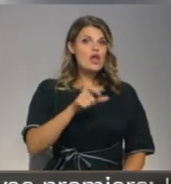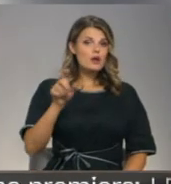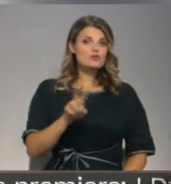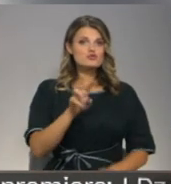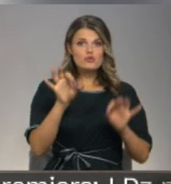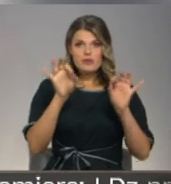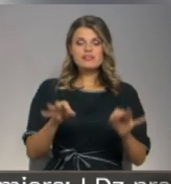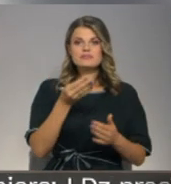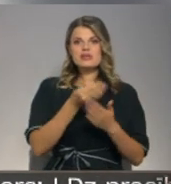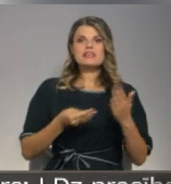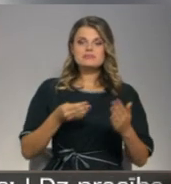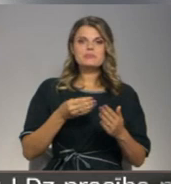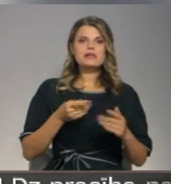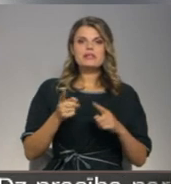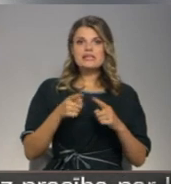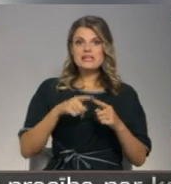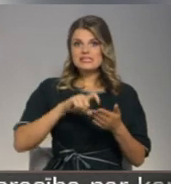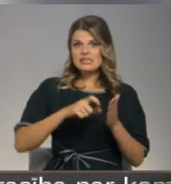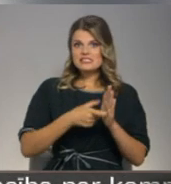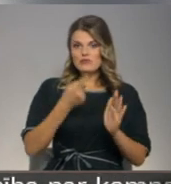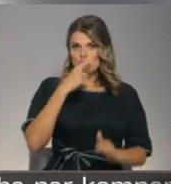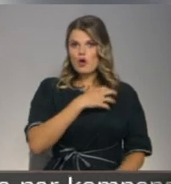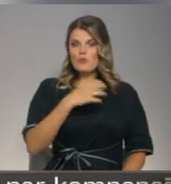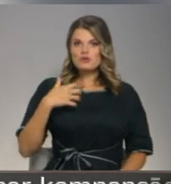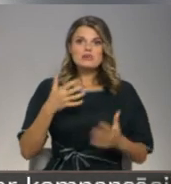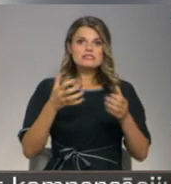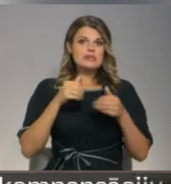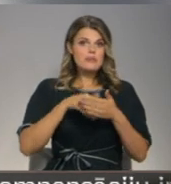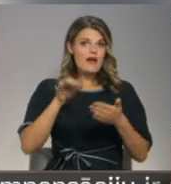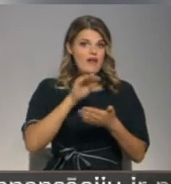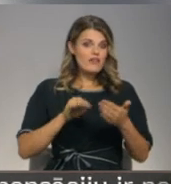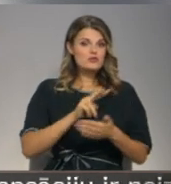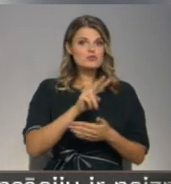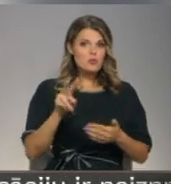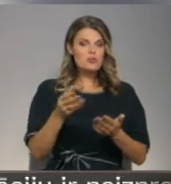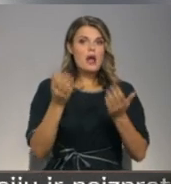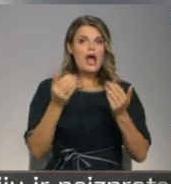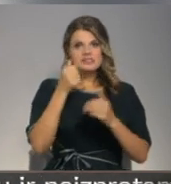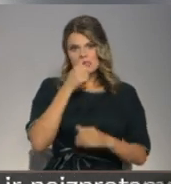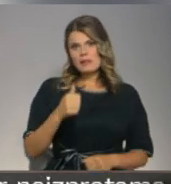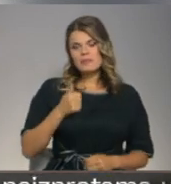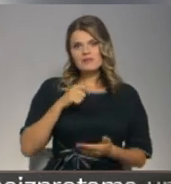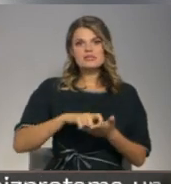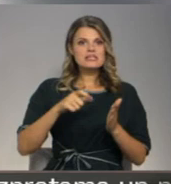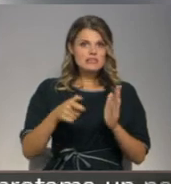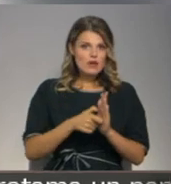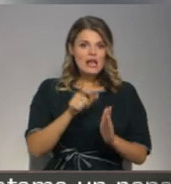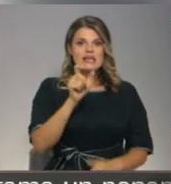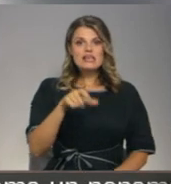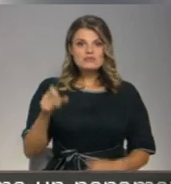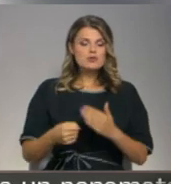Jēkabpiliešu, kuriem ir tiesības izpirkt īres dzīvokļus, no pašvaldības saņēmuši vēstules, kurās pausts aicinājums privatizēt dzīvojamās